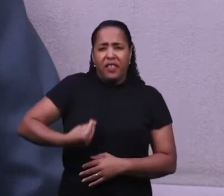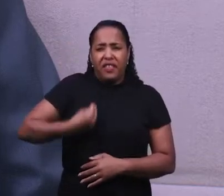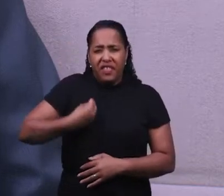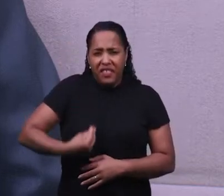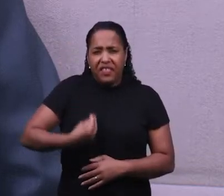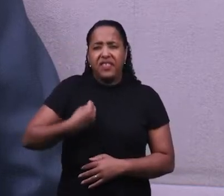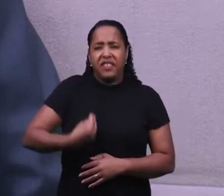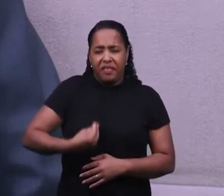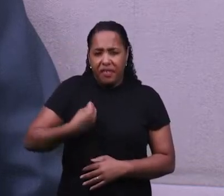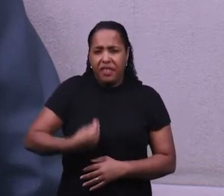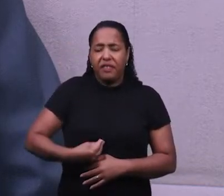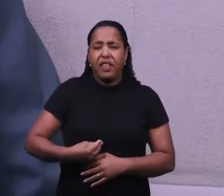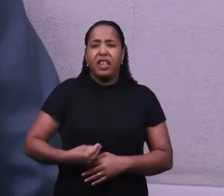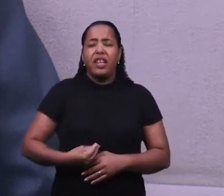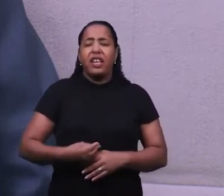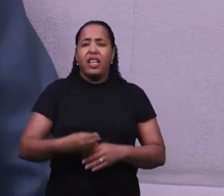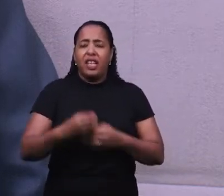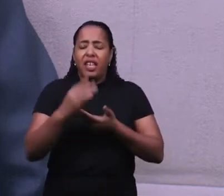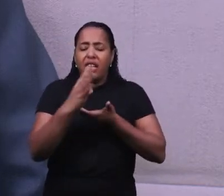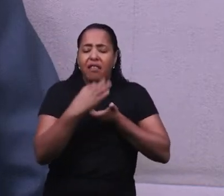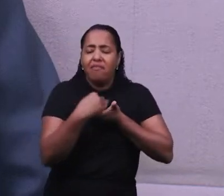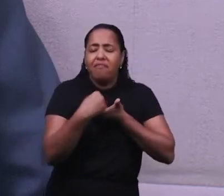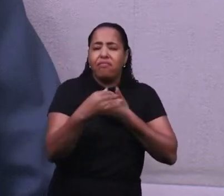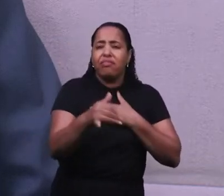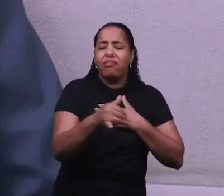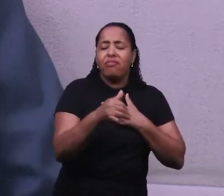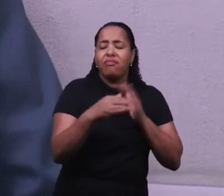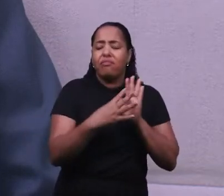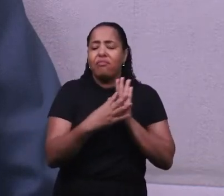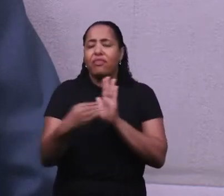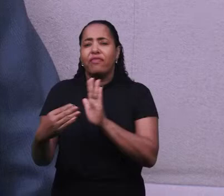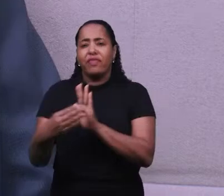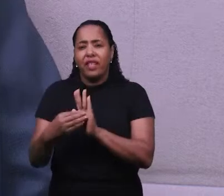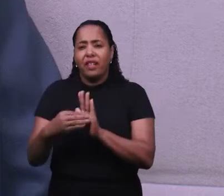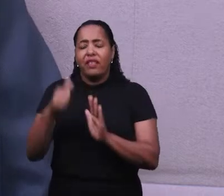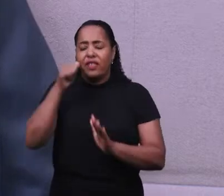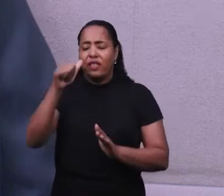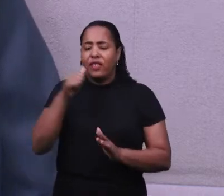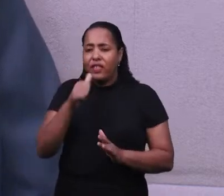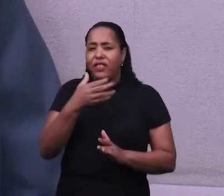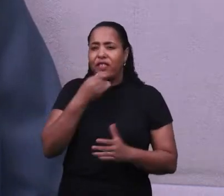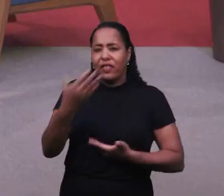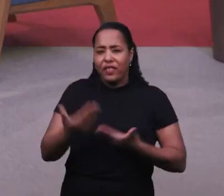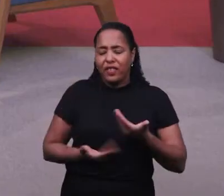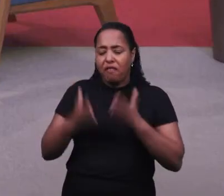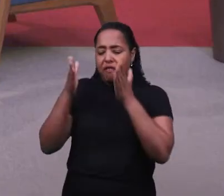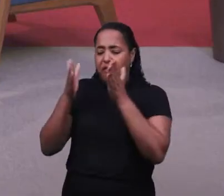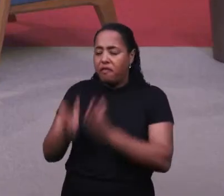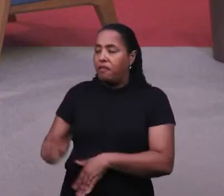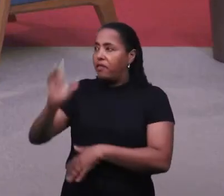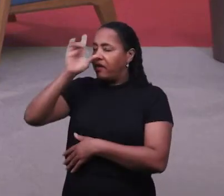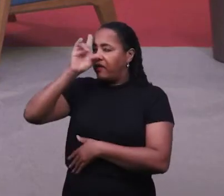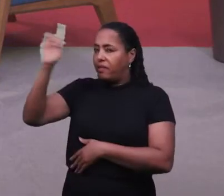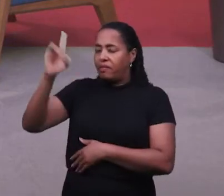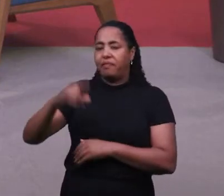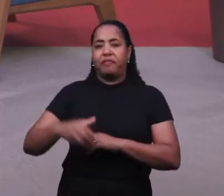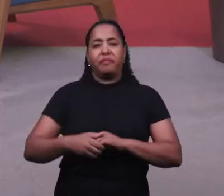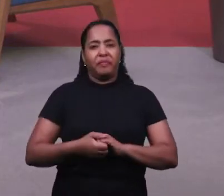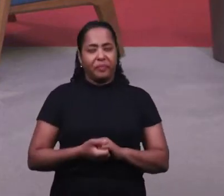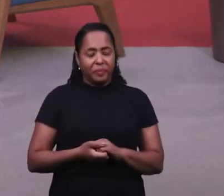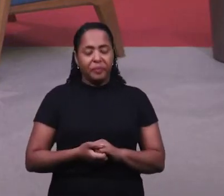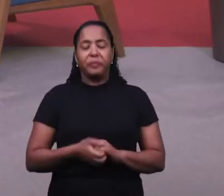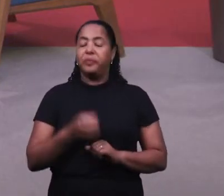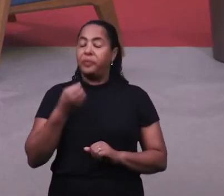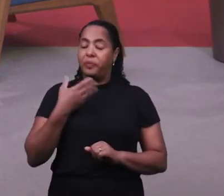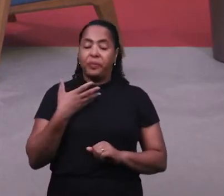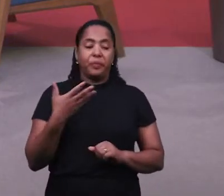sans contrainte, témoigner d'une voix vivante et laisser un exemple de serviteurs et servantes fidèles à Dieu. Gloire à